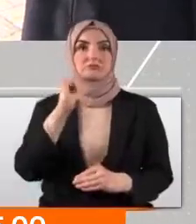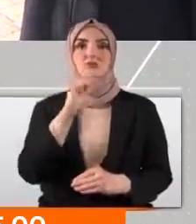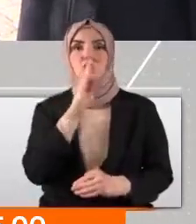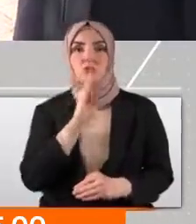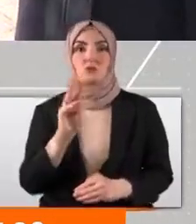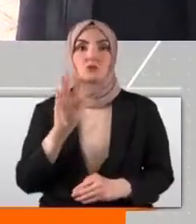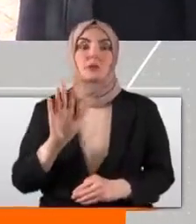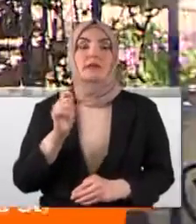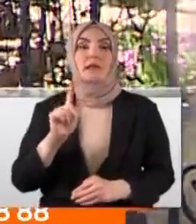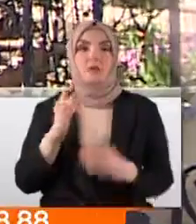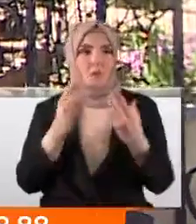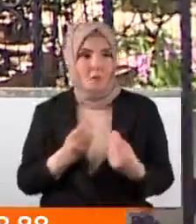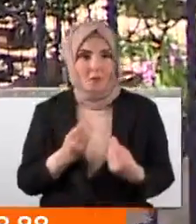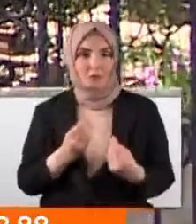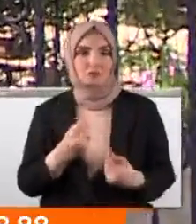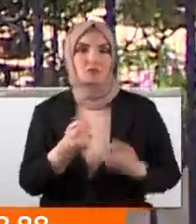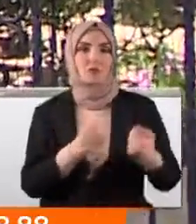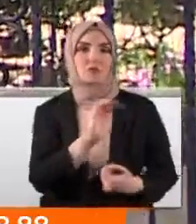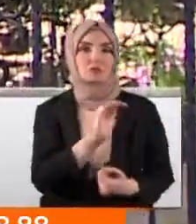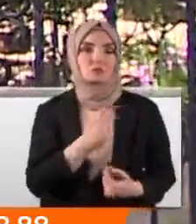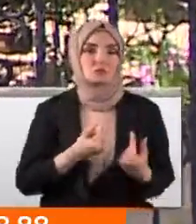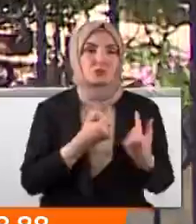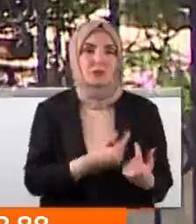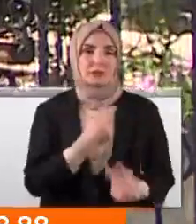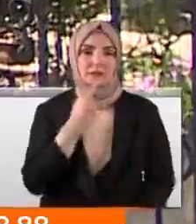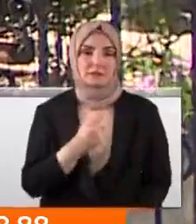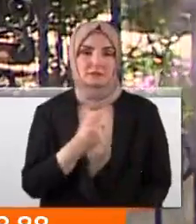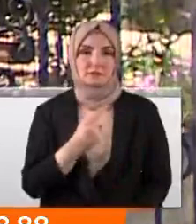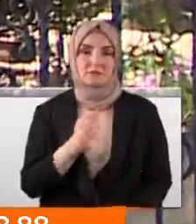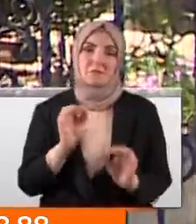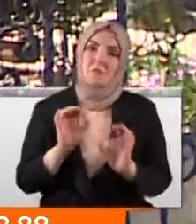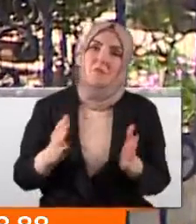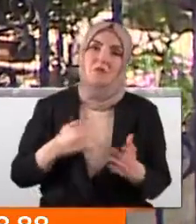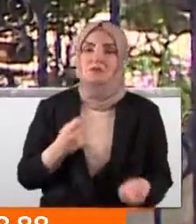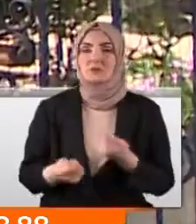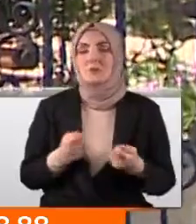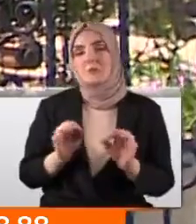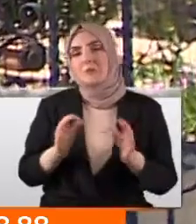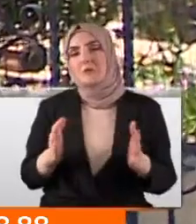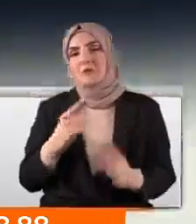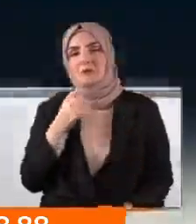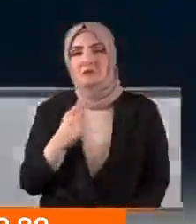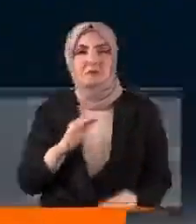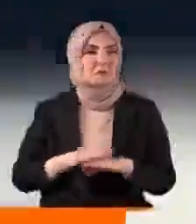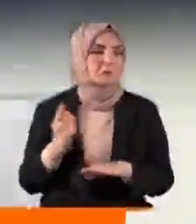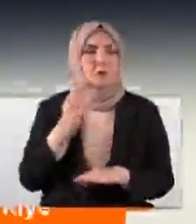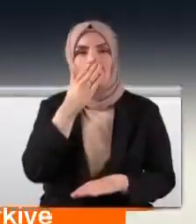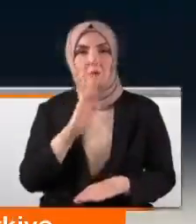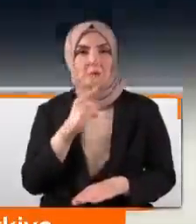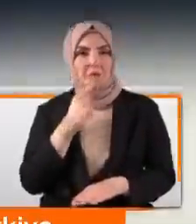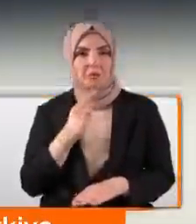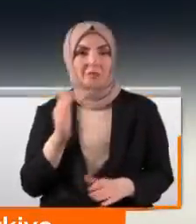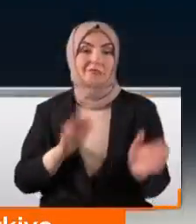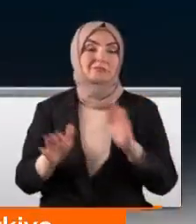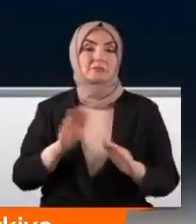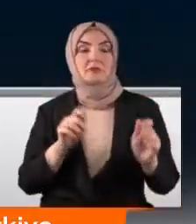şoförü önce uyardı. Artık böyle bu şekilde çalışıyorum. Yapacak bir şey yok tarzında geçiştirmelik şeyler söyledi. Neye uğradığını şaşıran